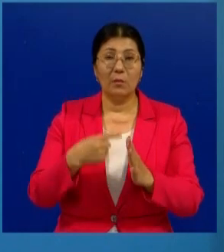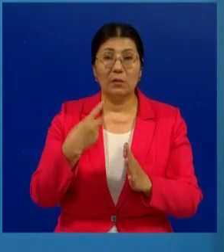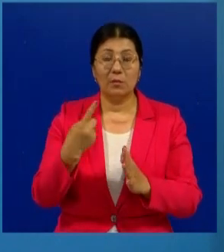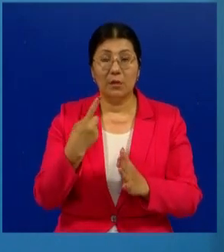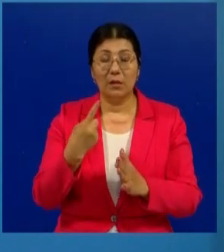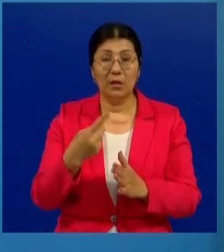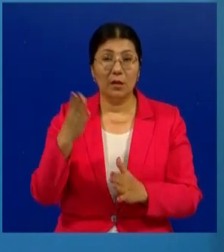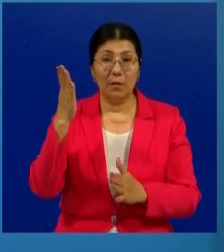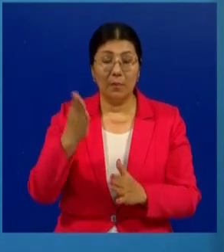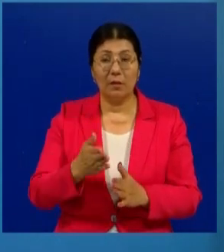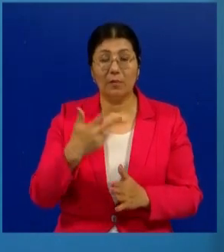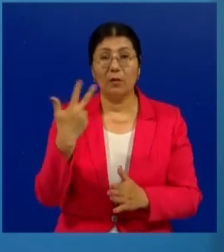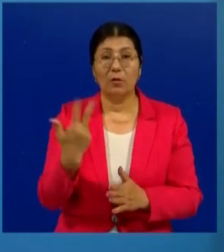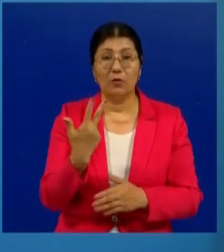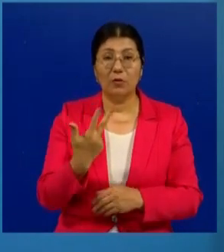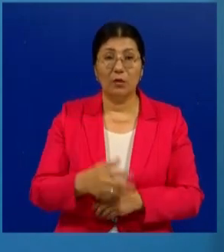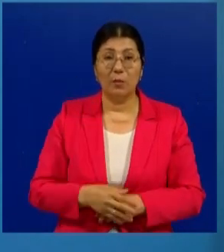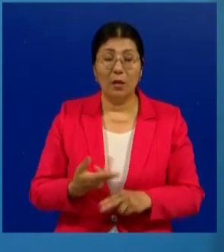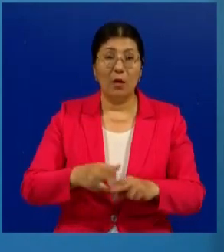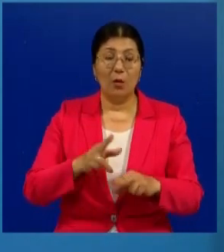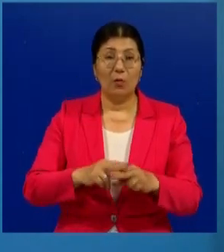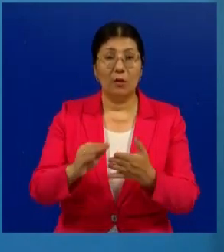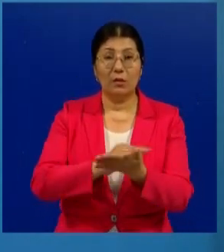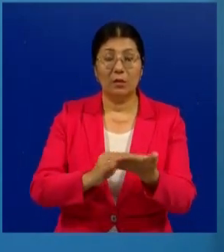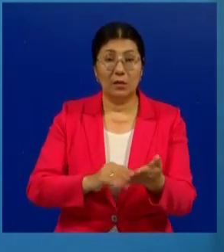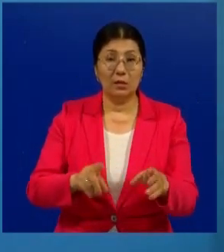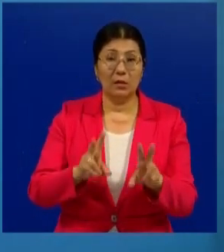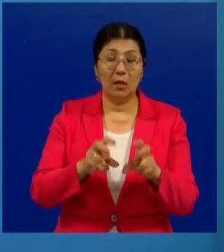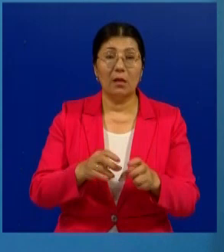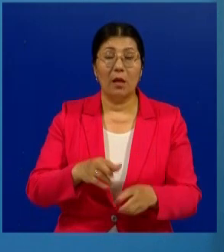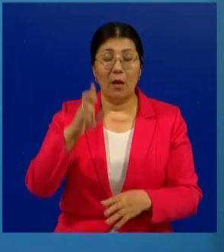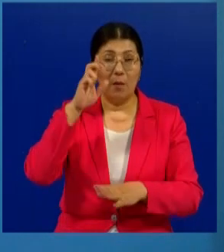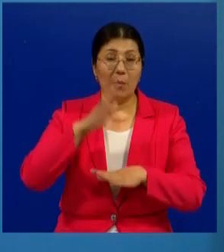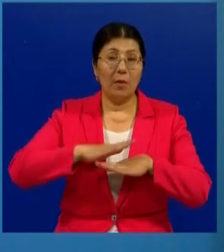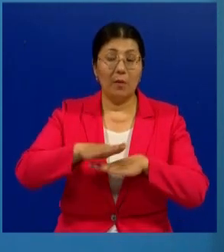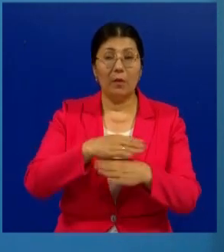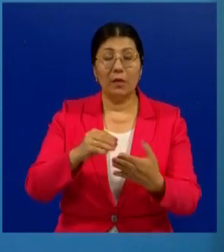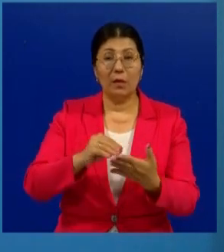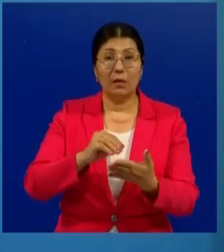дейді. 61-ші баптың 3-ші тармағы. Онда былай айтылғанда мемлекеттің белгілеген